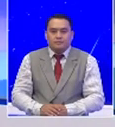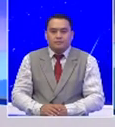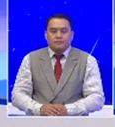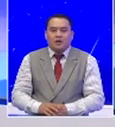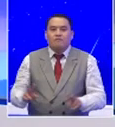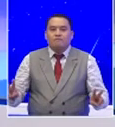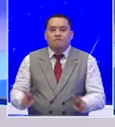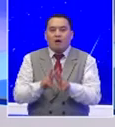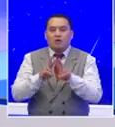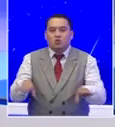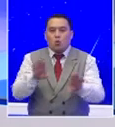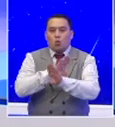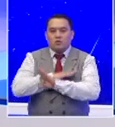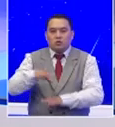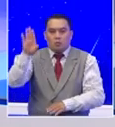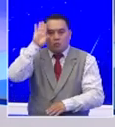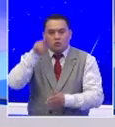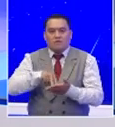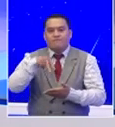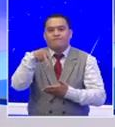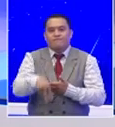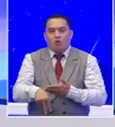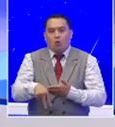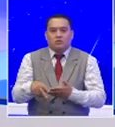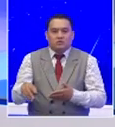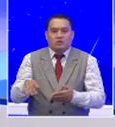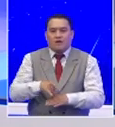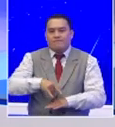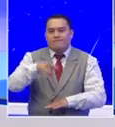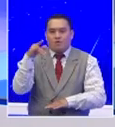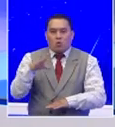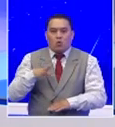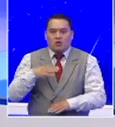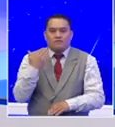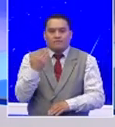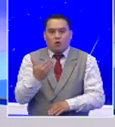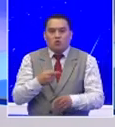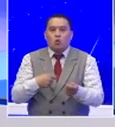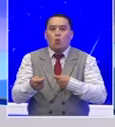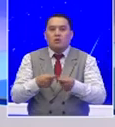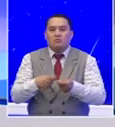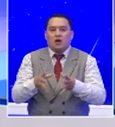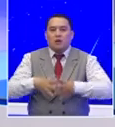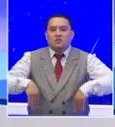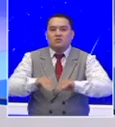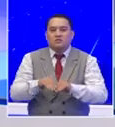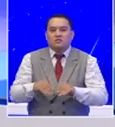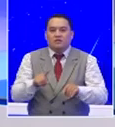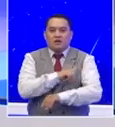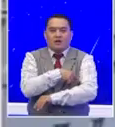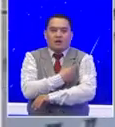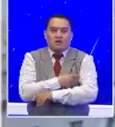В Нур-Султане скончался мужчина, выпавший из окна многоэтажки, сообщает Закон КИЗ. Как отметили в управлении